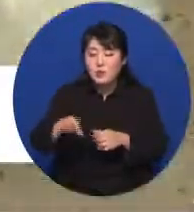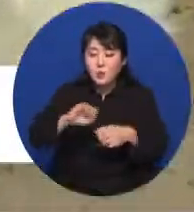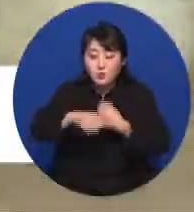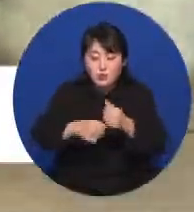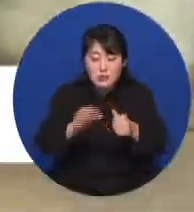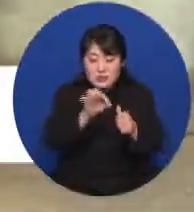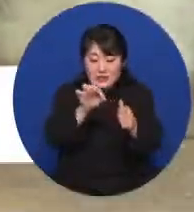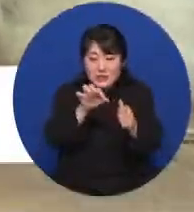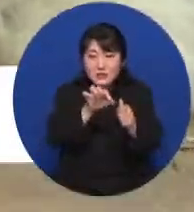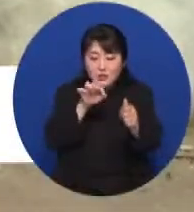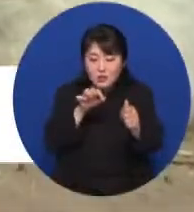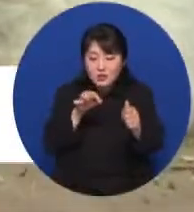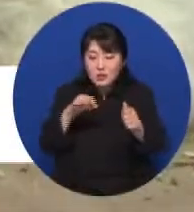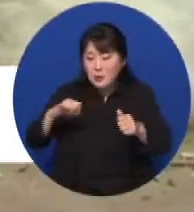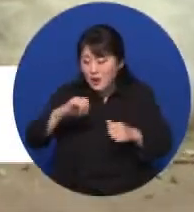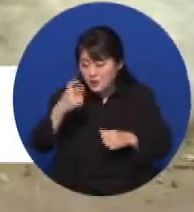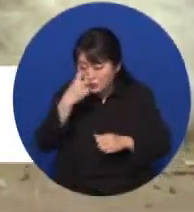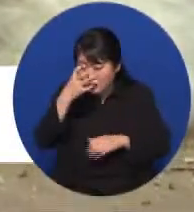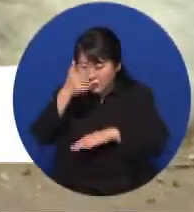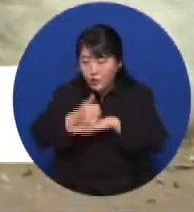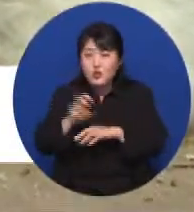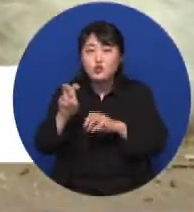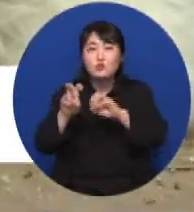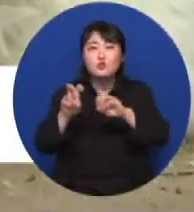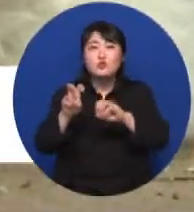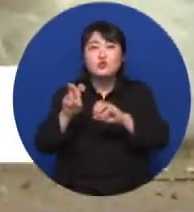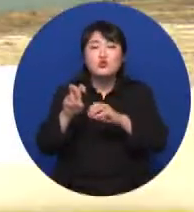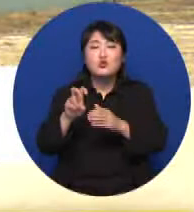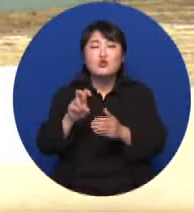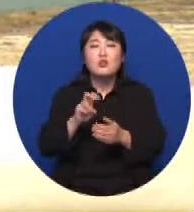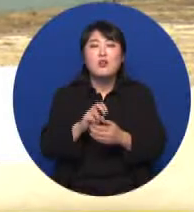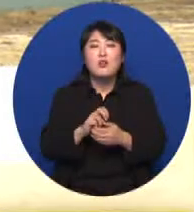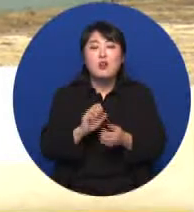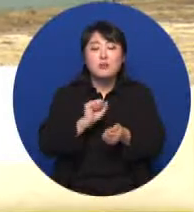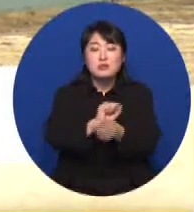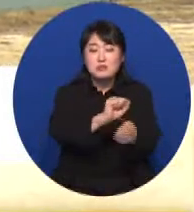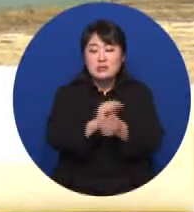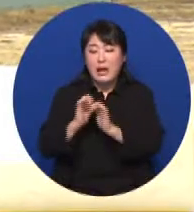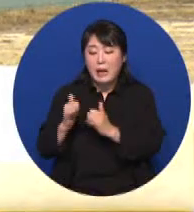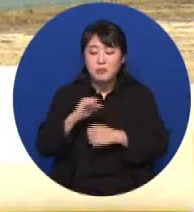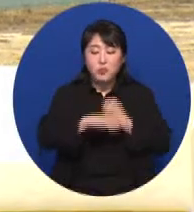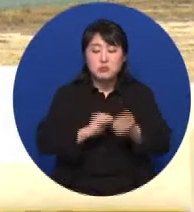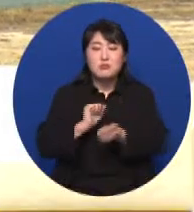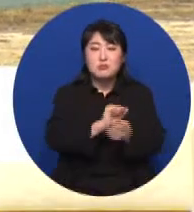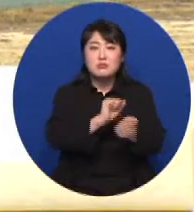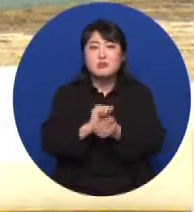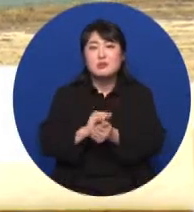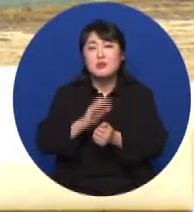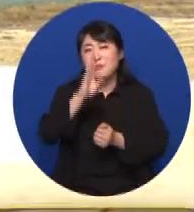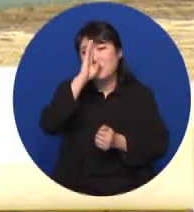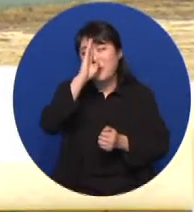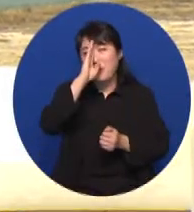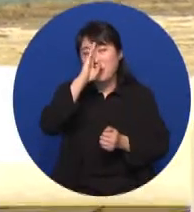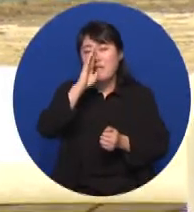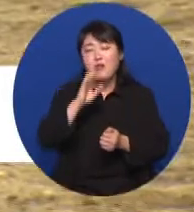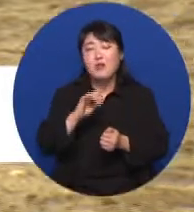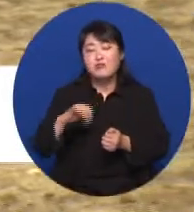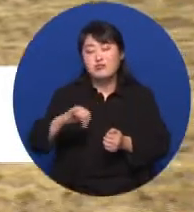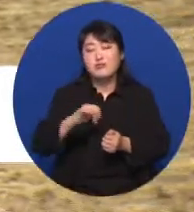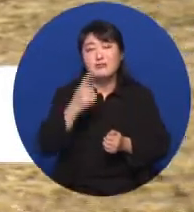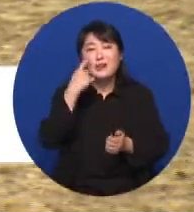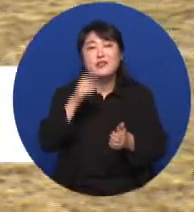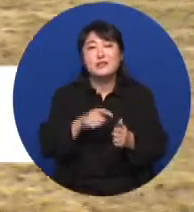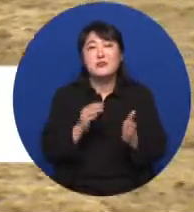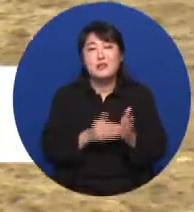진드기를 조사한 결과 20권 의 인수 공통 전염병 병원체가 검출됐다고 밝혔습니다 특히